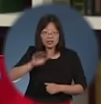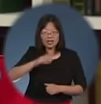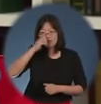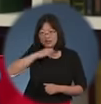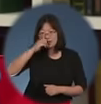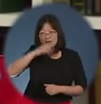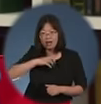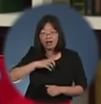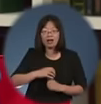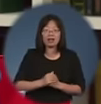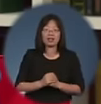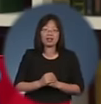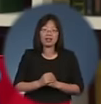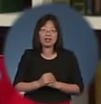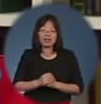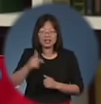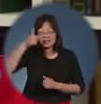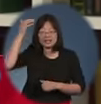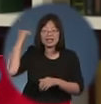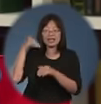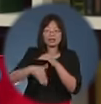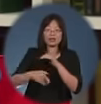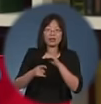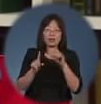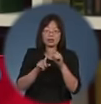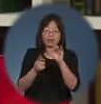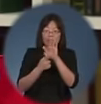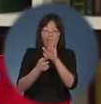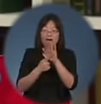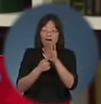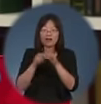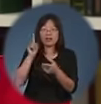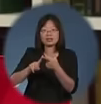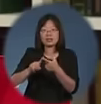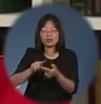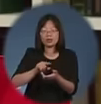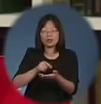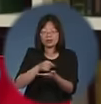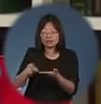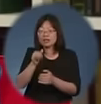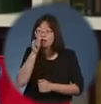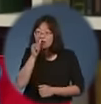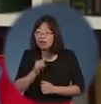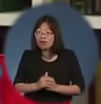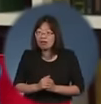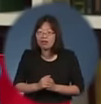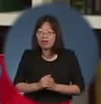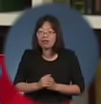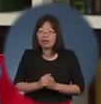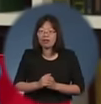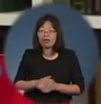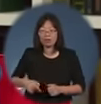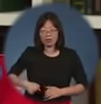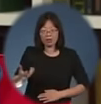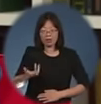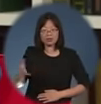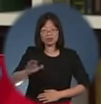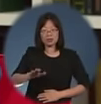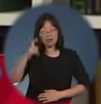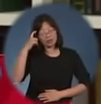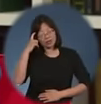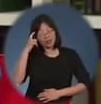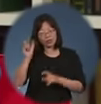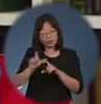그냥 뭐 옛날식 표현 옛날식 표현 그냥 그대로 쓴게 있어요 굉장히 가슴이 아팠는데 어떡할까